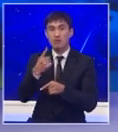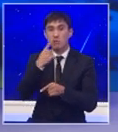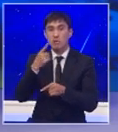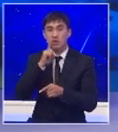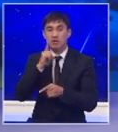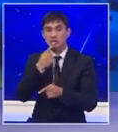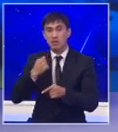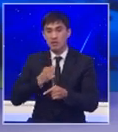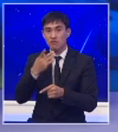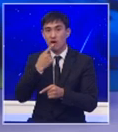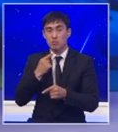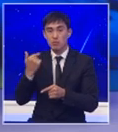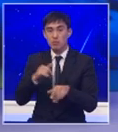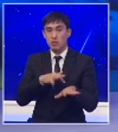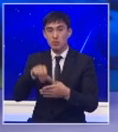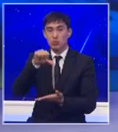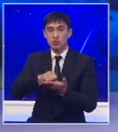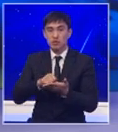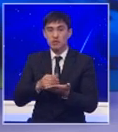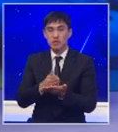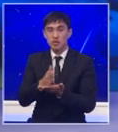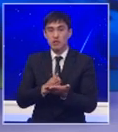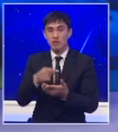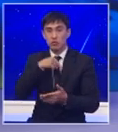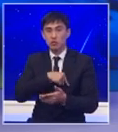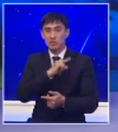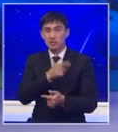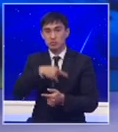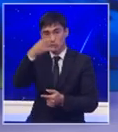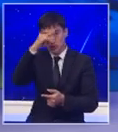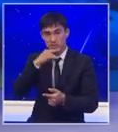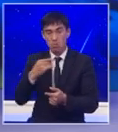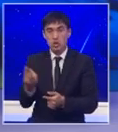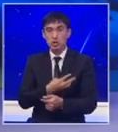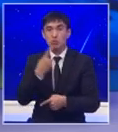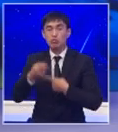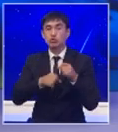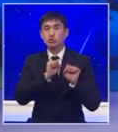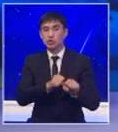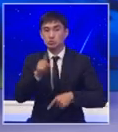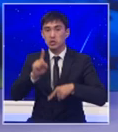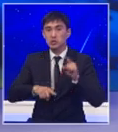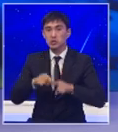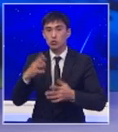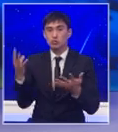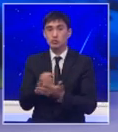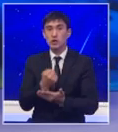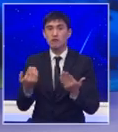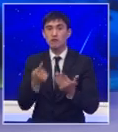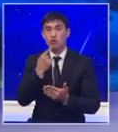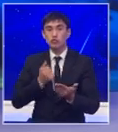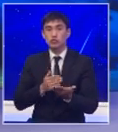солдат в армии мероприятие приняли участие ветераны вооруженных сил республики Казахстан они пожелали будущим защитникам отечества успехов